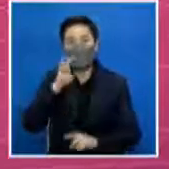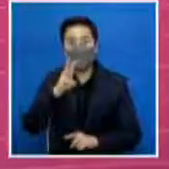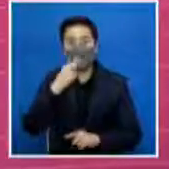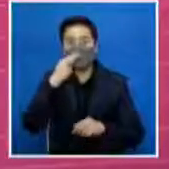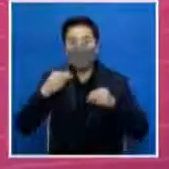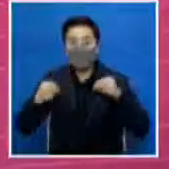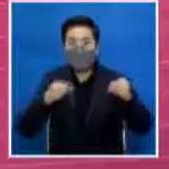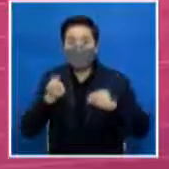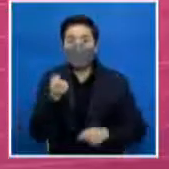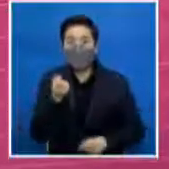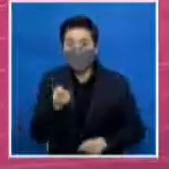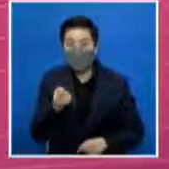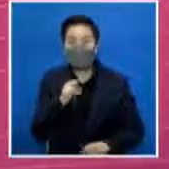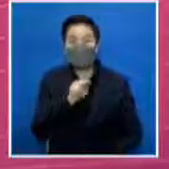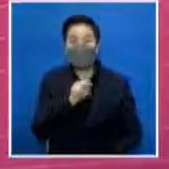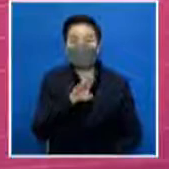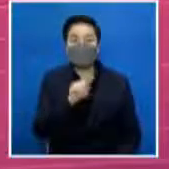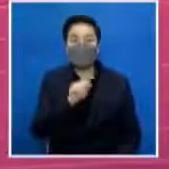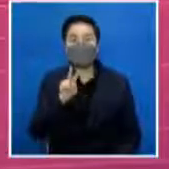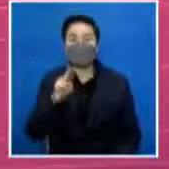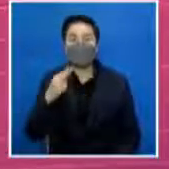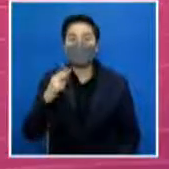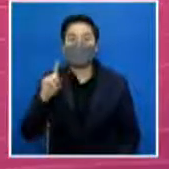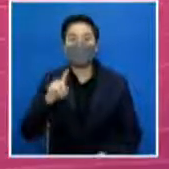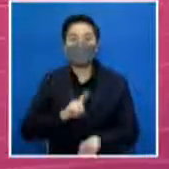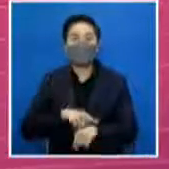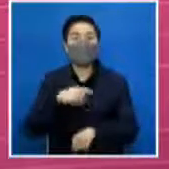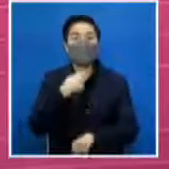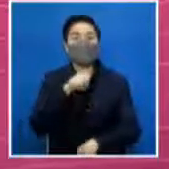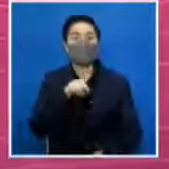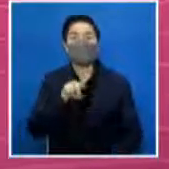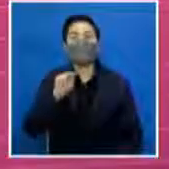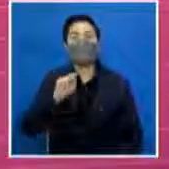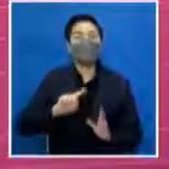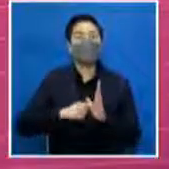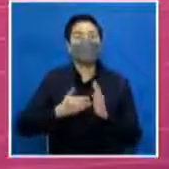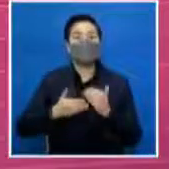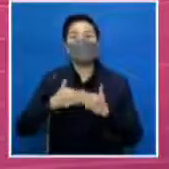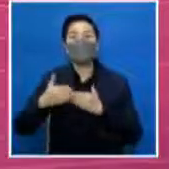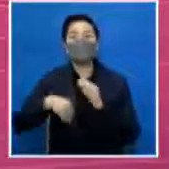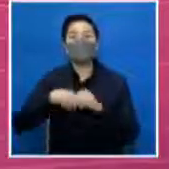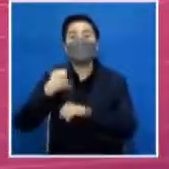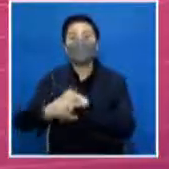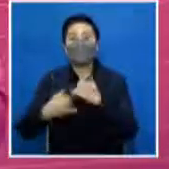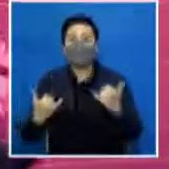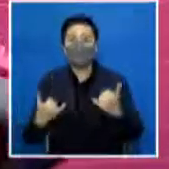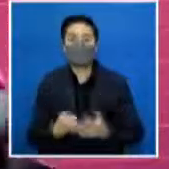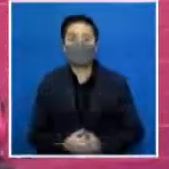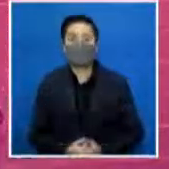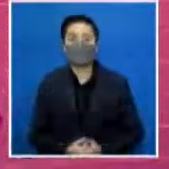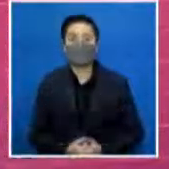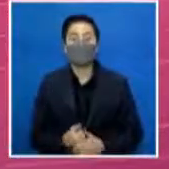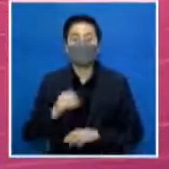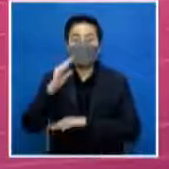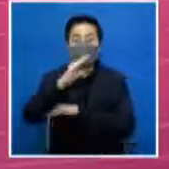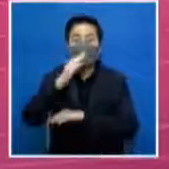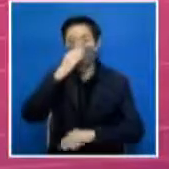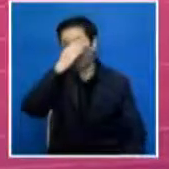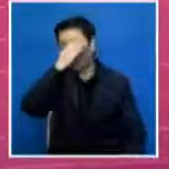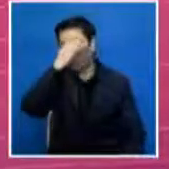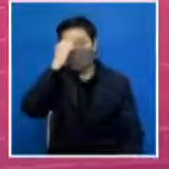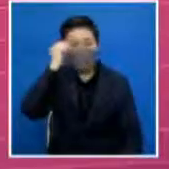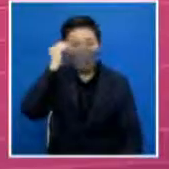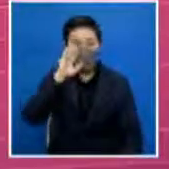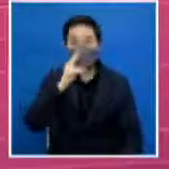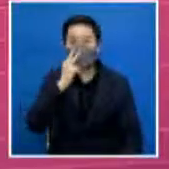าง Facebook Live MBT2SD เวลา 10:30 นเป็นต้นไปนะคะในช่วงบ่ายค่ะอย่าลืมติดตาม